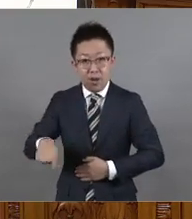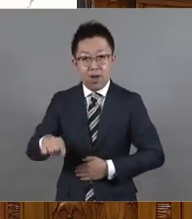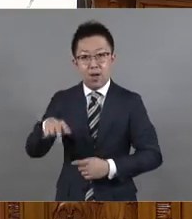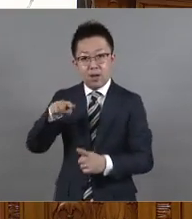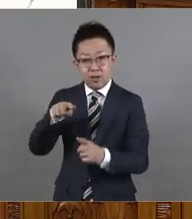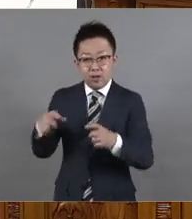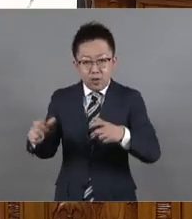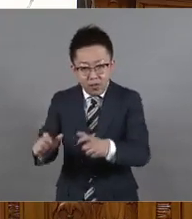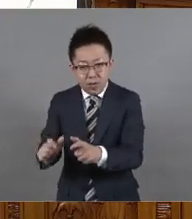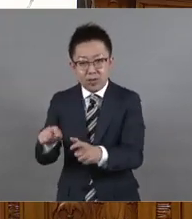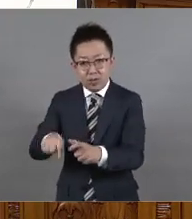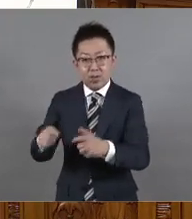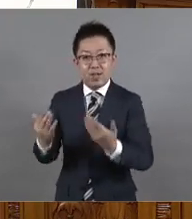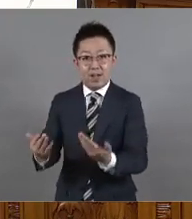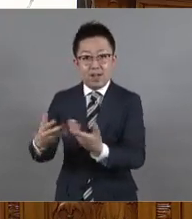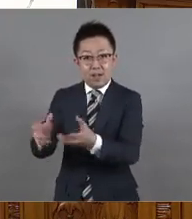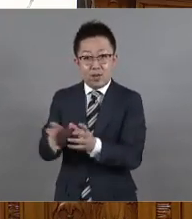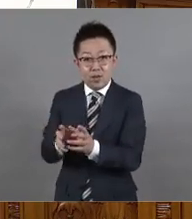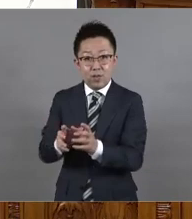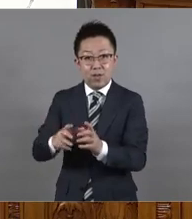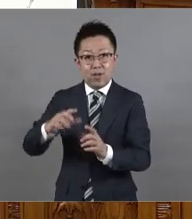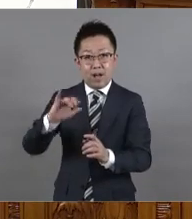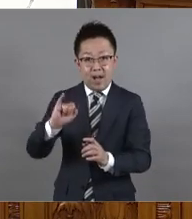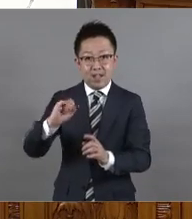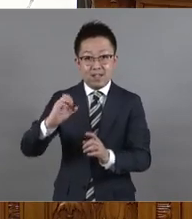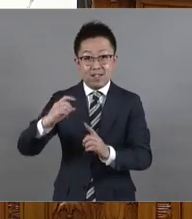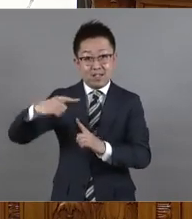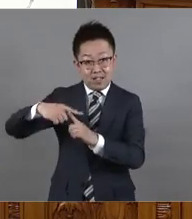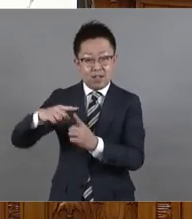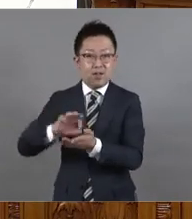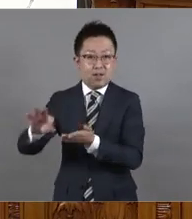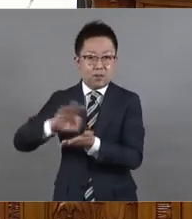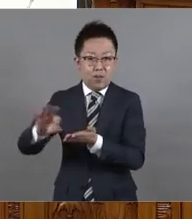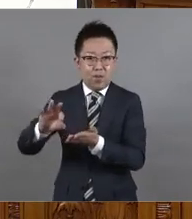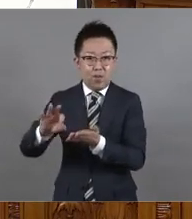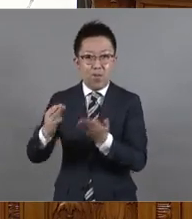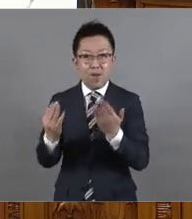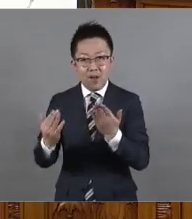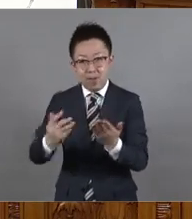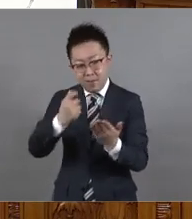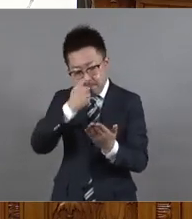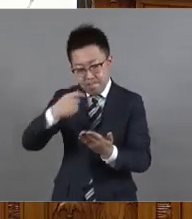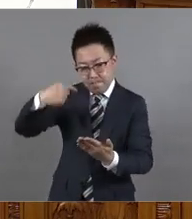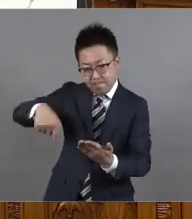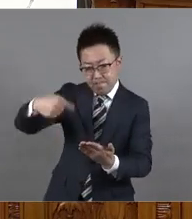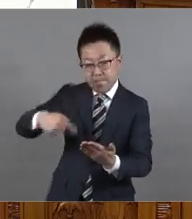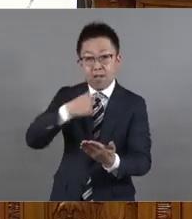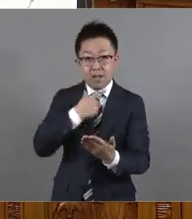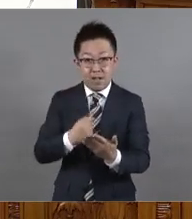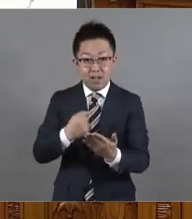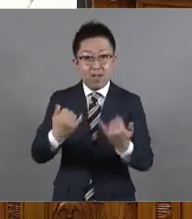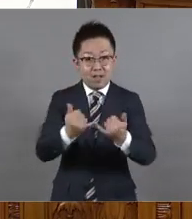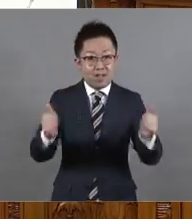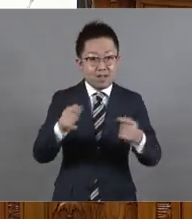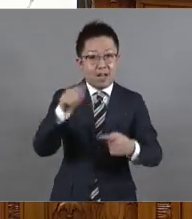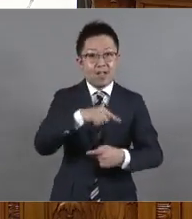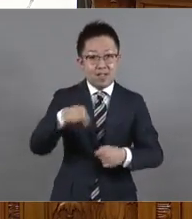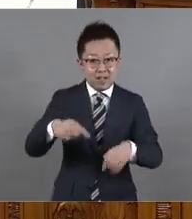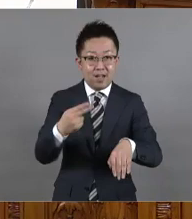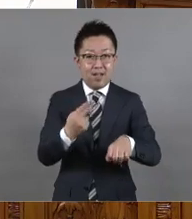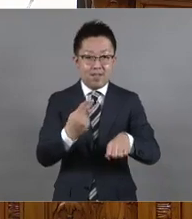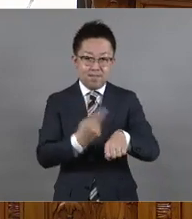学級と ict 活用を両輪とした個別最適な学びの実現社会人にはキャリアアップ支援